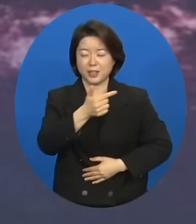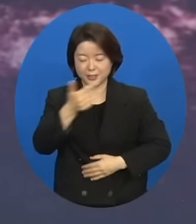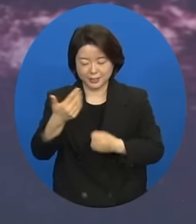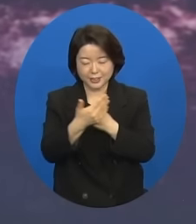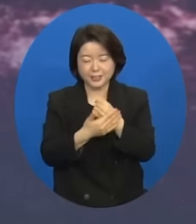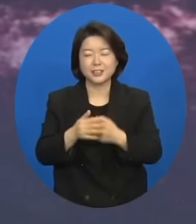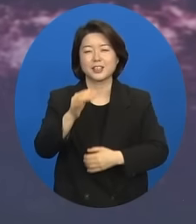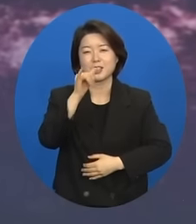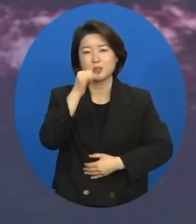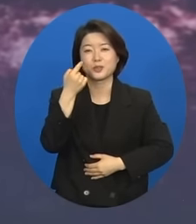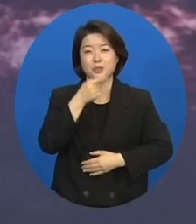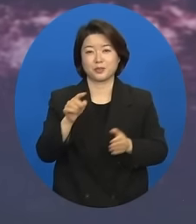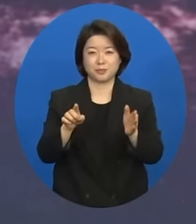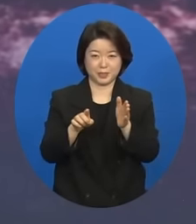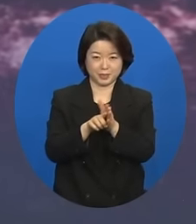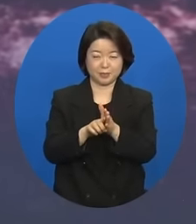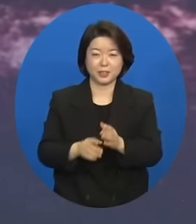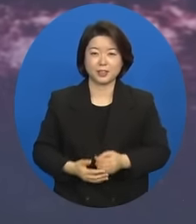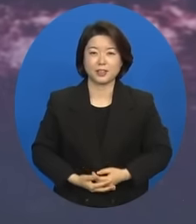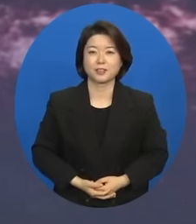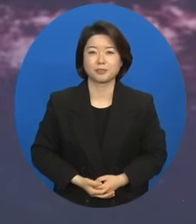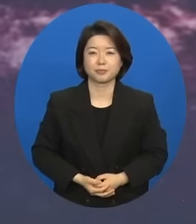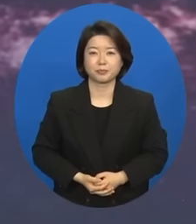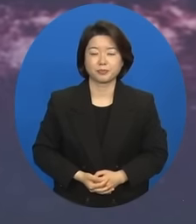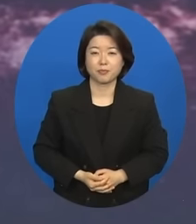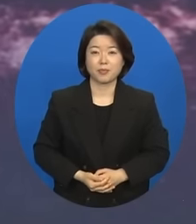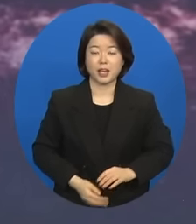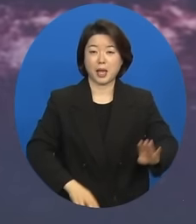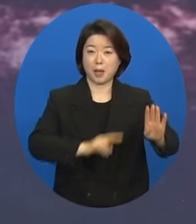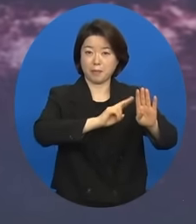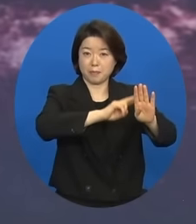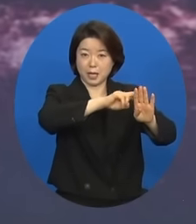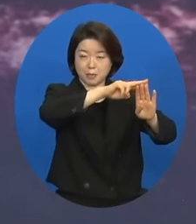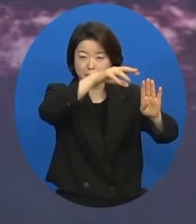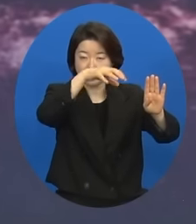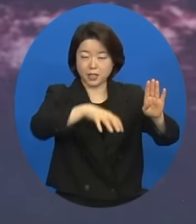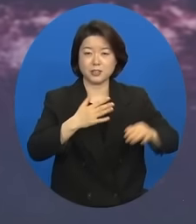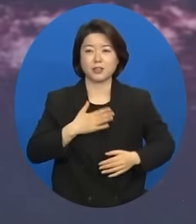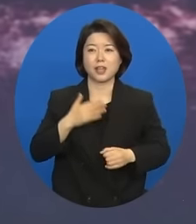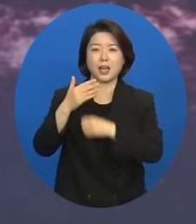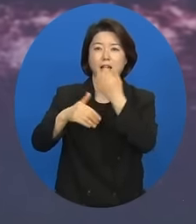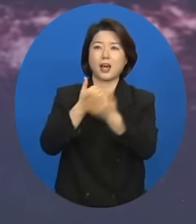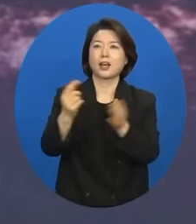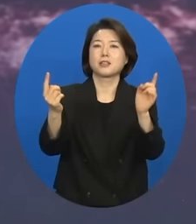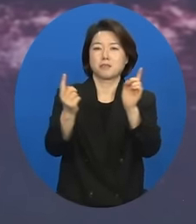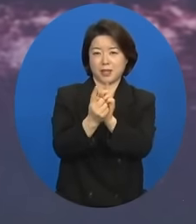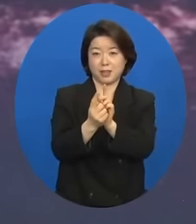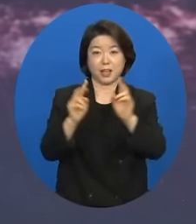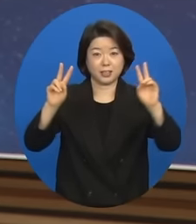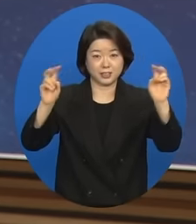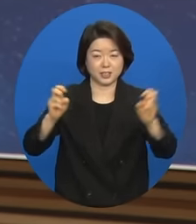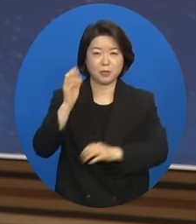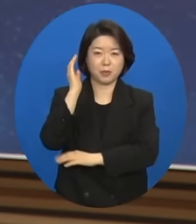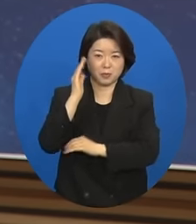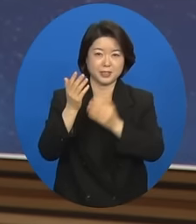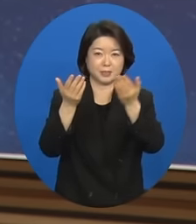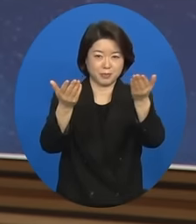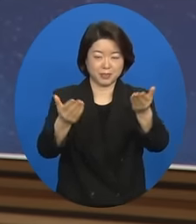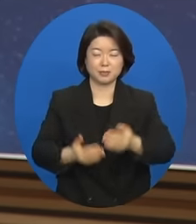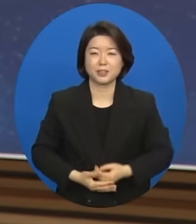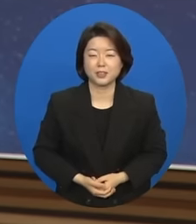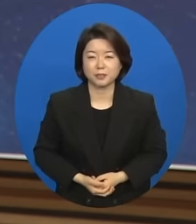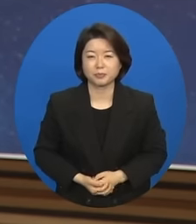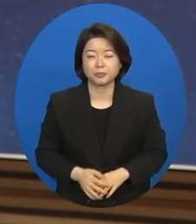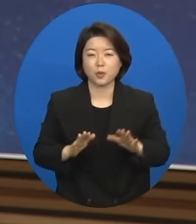있을로 믿습니다들에서 나의 하나님을 만나다라는 제목의 말씀을 나누겠습니다 자 오늘부터